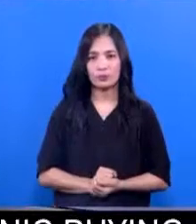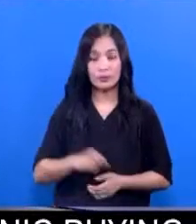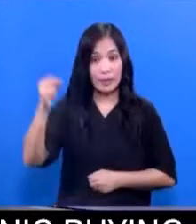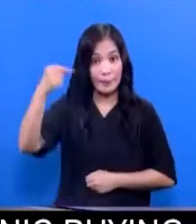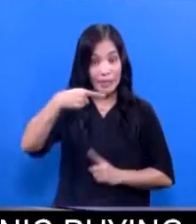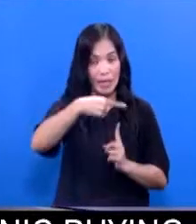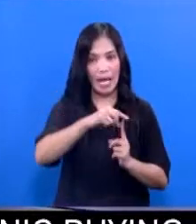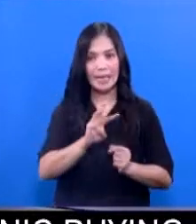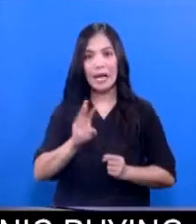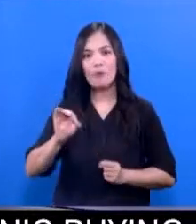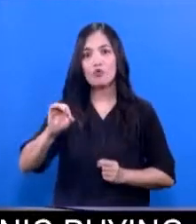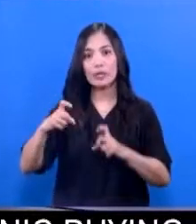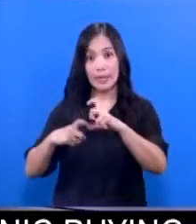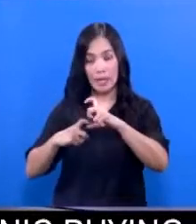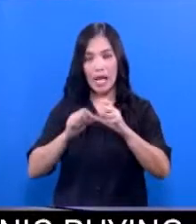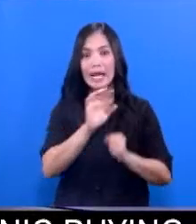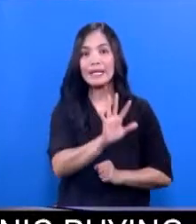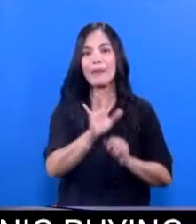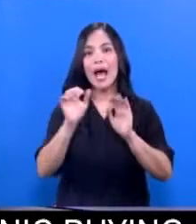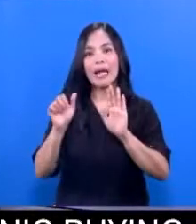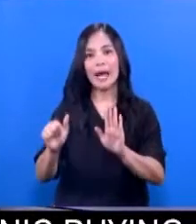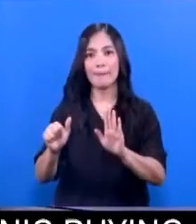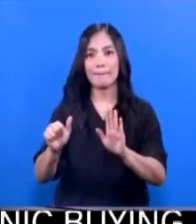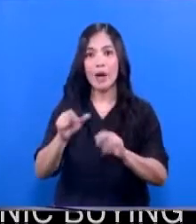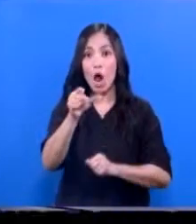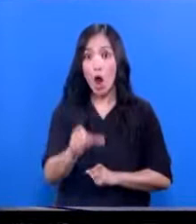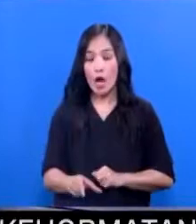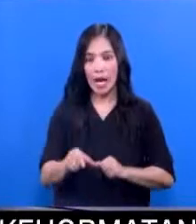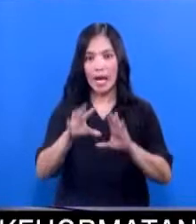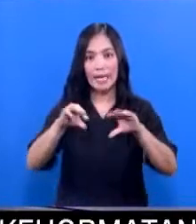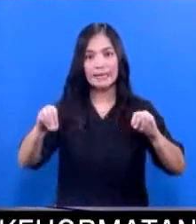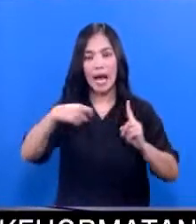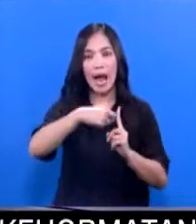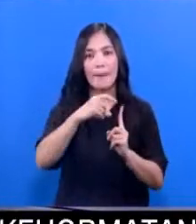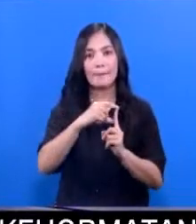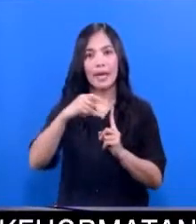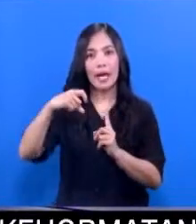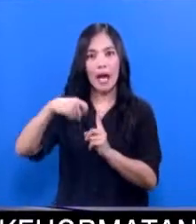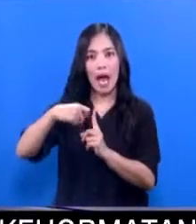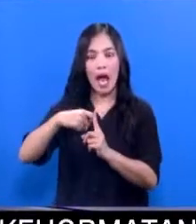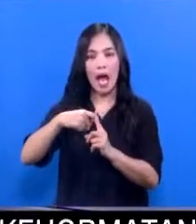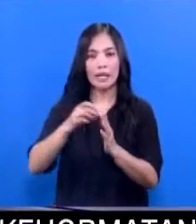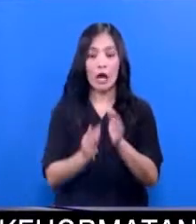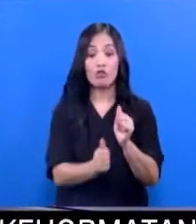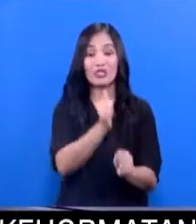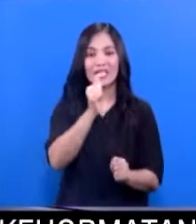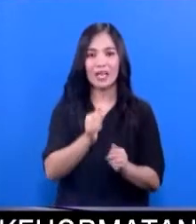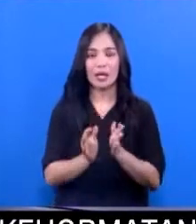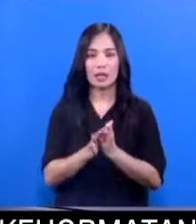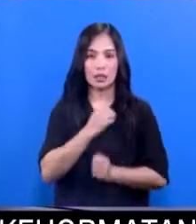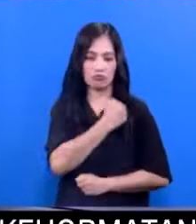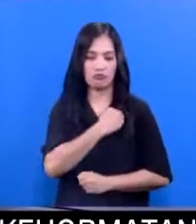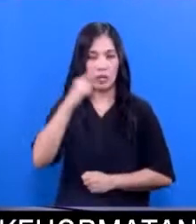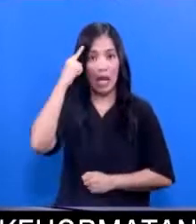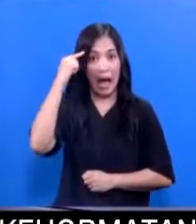Besok 30 September, 56 pegawai KPK resmi dipecat. Harapan ke-56 pegawai KPK terhadap Presiden Joko Widodo